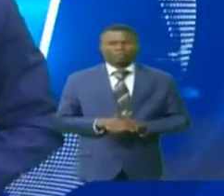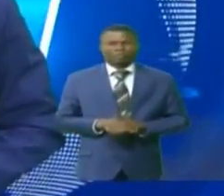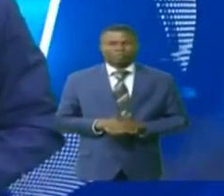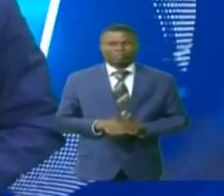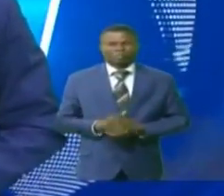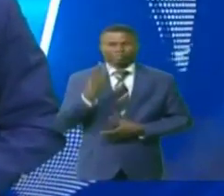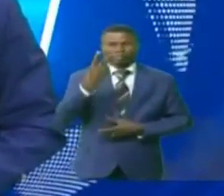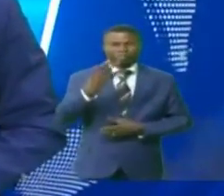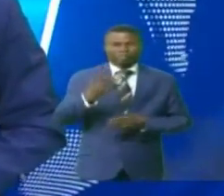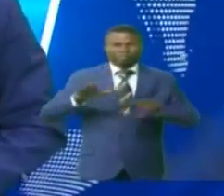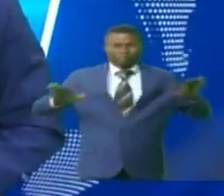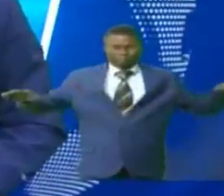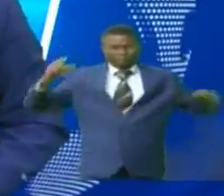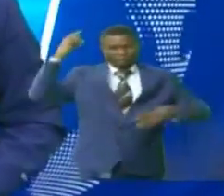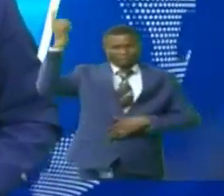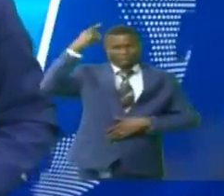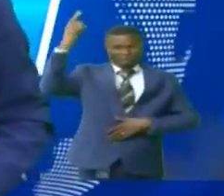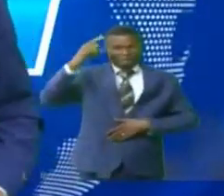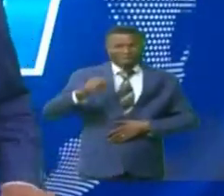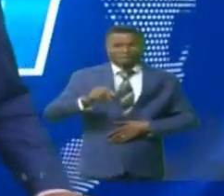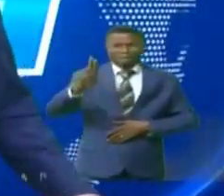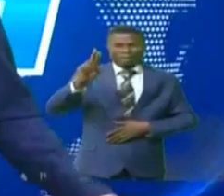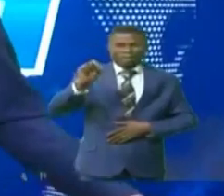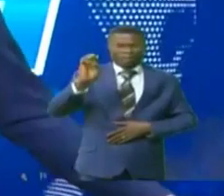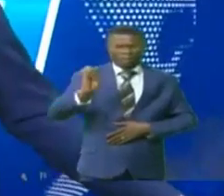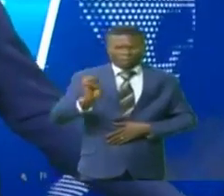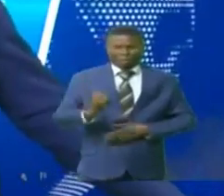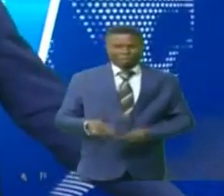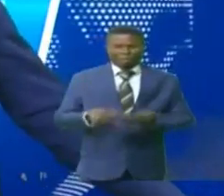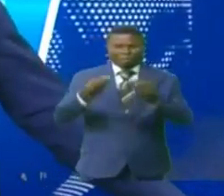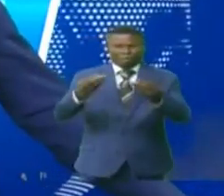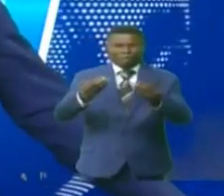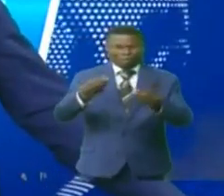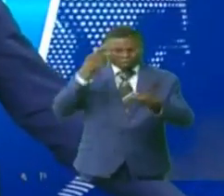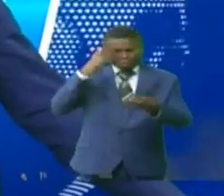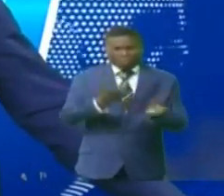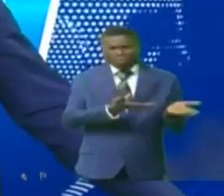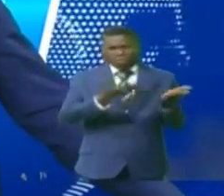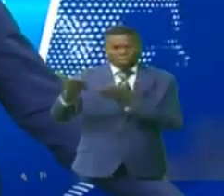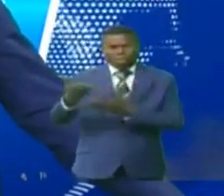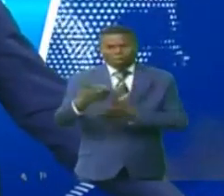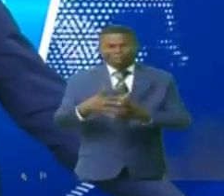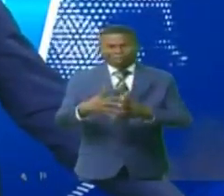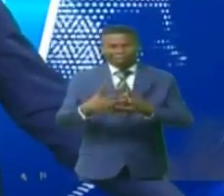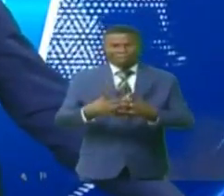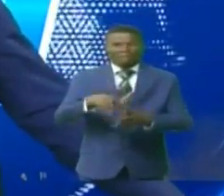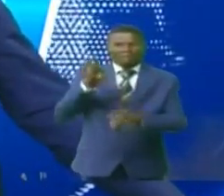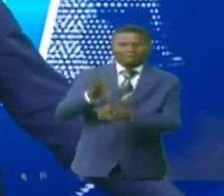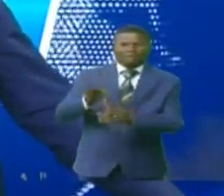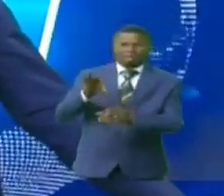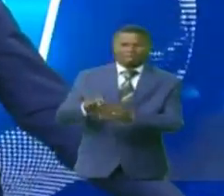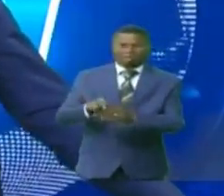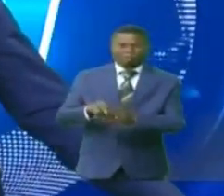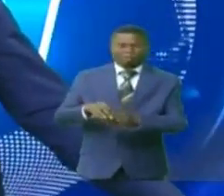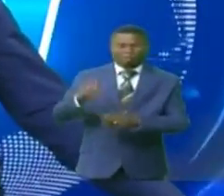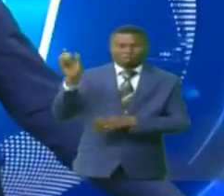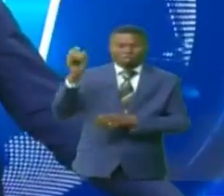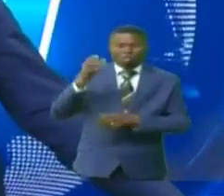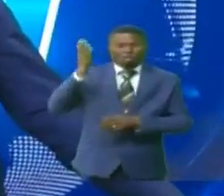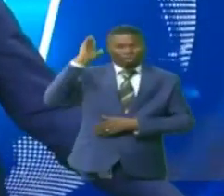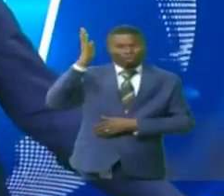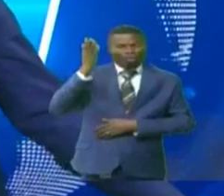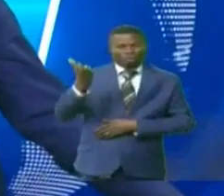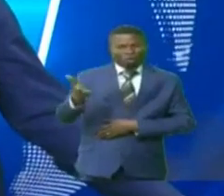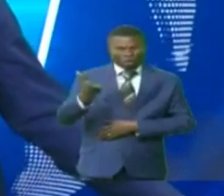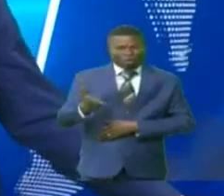Des hélicoptères de la MONUSCO seront mis en contribution pour déployer les kits électoraux dans des zones difficilement accessibles. Pour la bonne tenue des